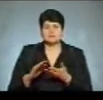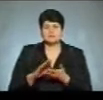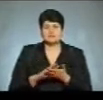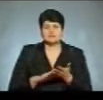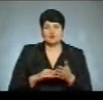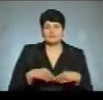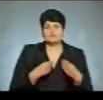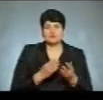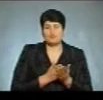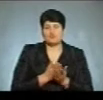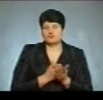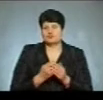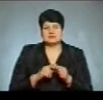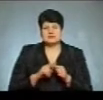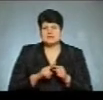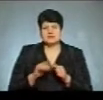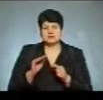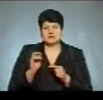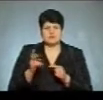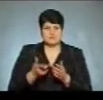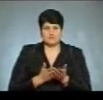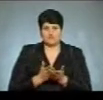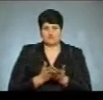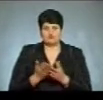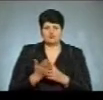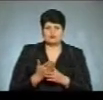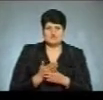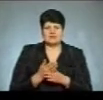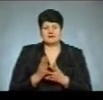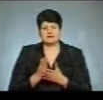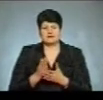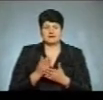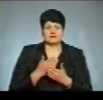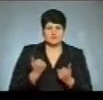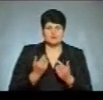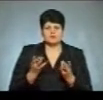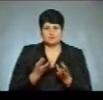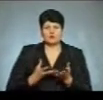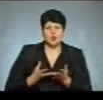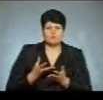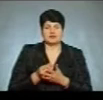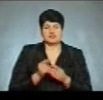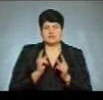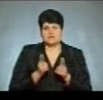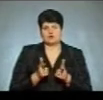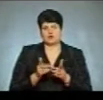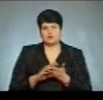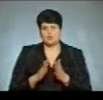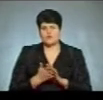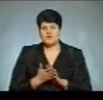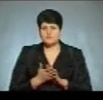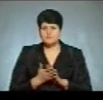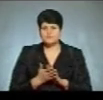надавачем послуг. Тобто це житлово-комунальні послуги, чи з субсидією, чи без, потрібно оплачувати відповідно до цих договорів.